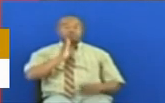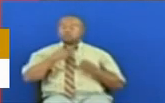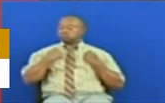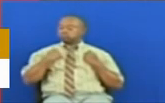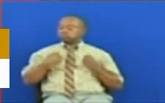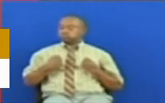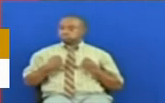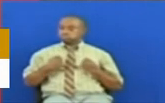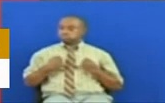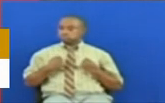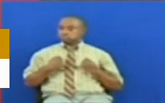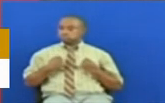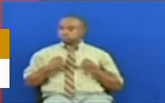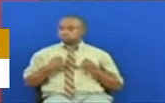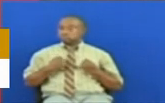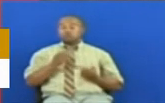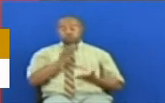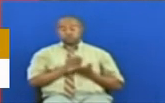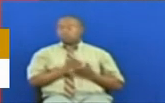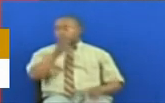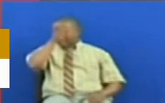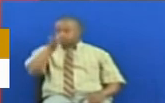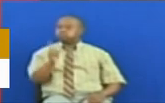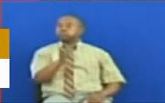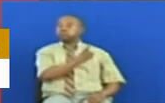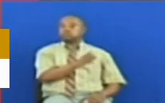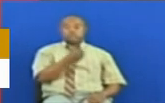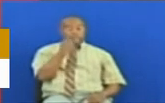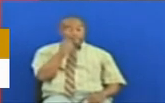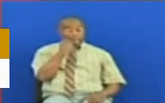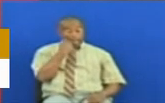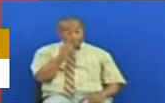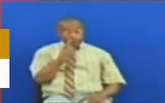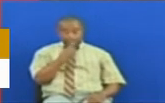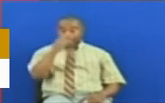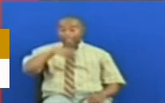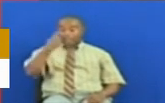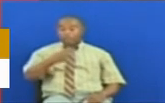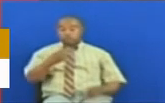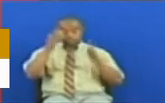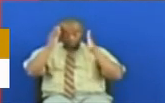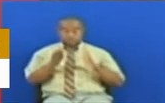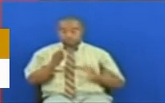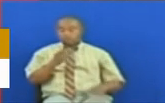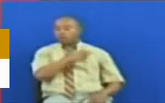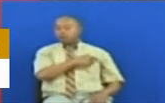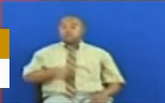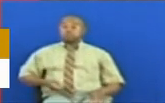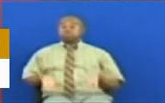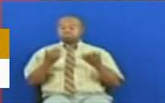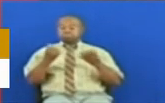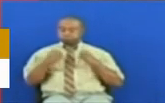very aggressive, naona wanaitendea haki ile kauli ya Mheshimiwa Rais. Na naamini baada ya muda mfupi